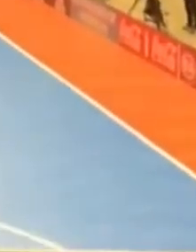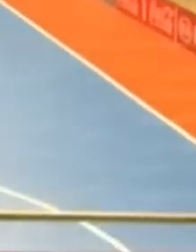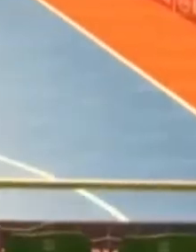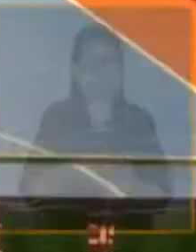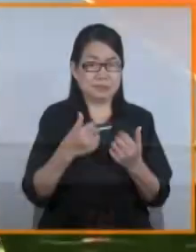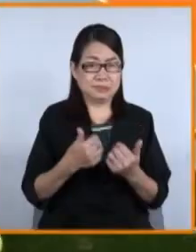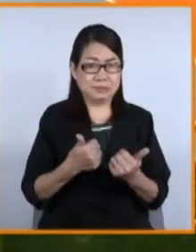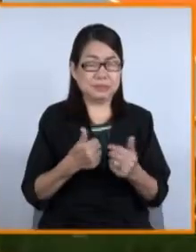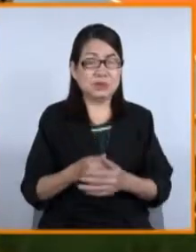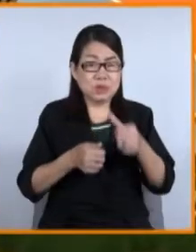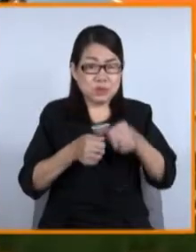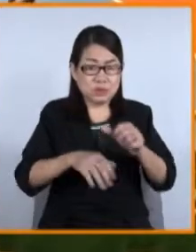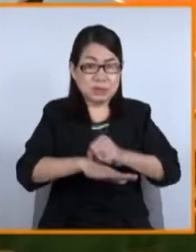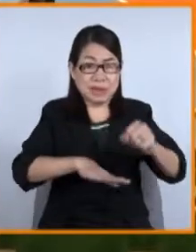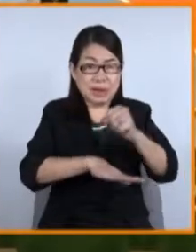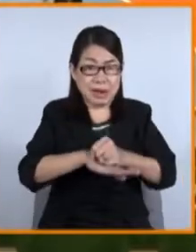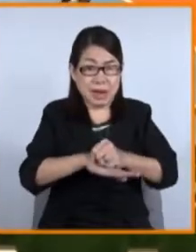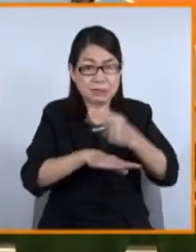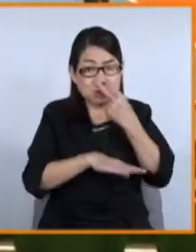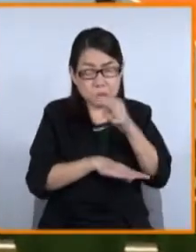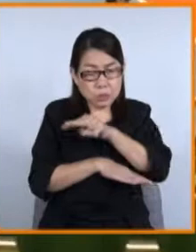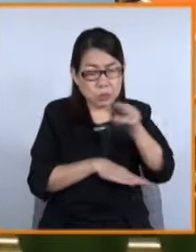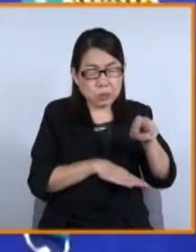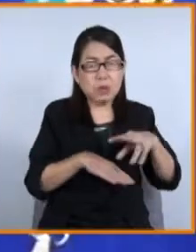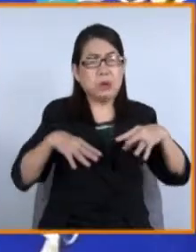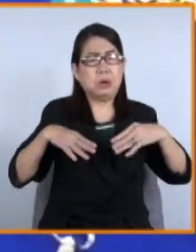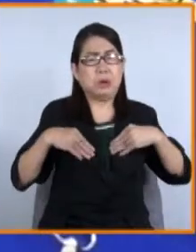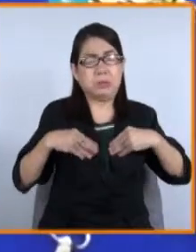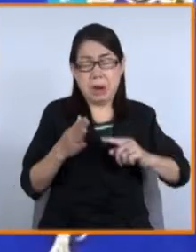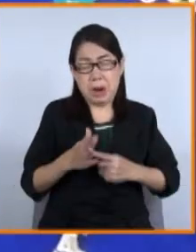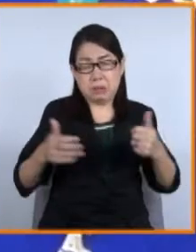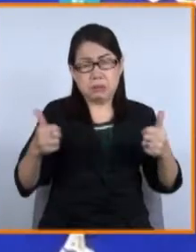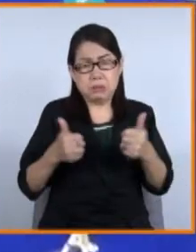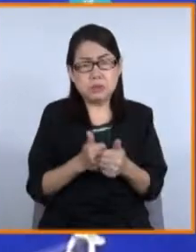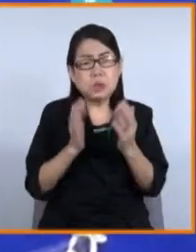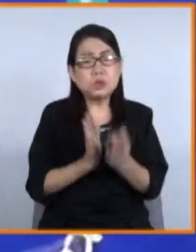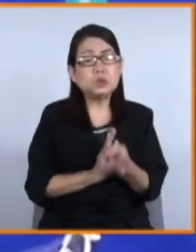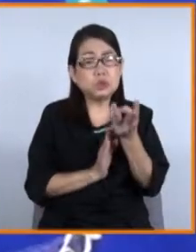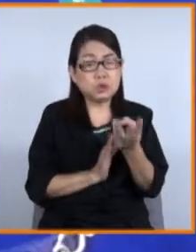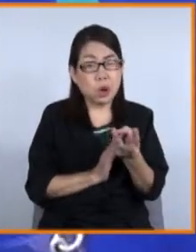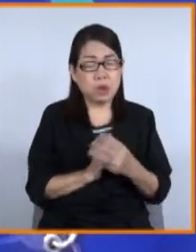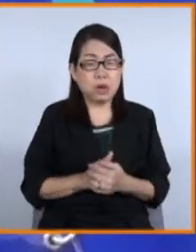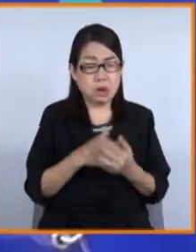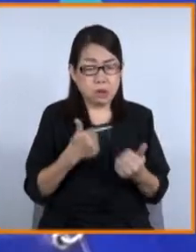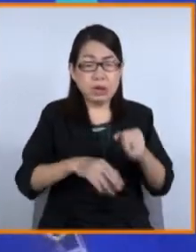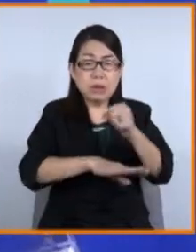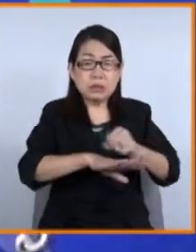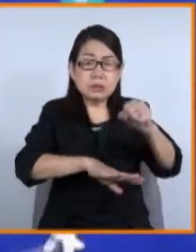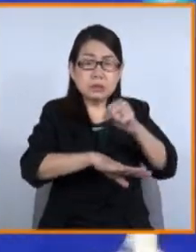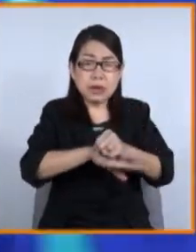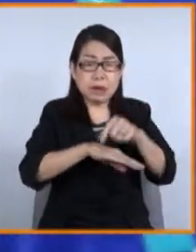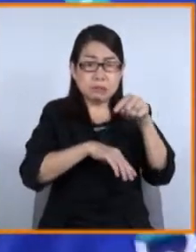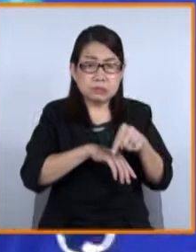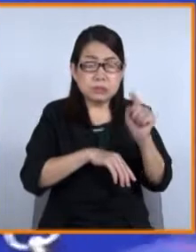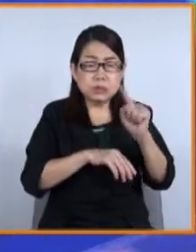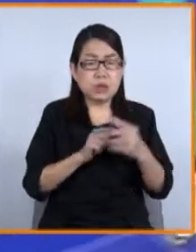บรรยากาศโดยรอบสนามวันนี้ต้องยอมรับว่าไม่คึกคักเท่ากับแมตช์แรกครับส่วนหนึ่งเลยก็คือว่าสนามเอสตาริโออานาสตาซิโอกิราด